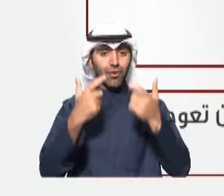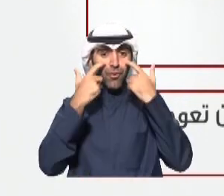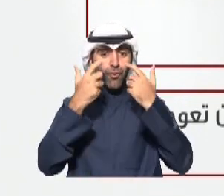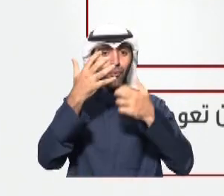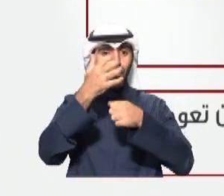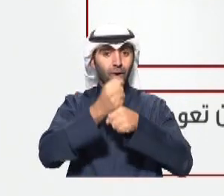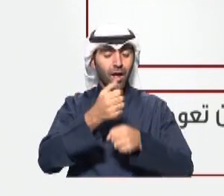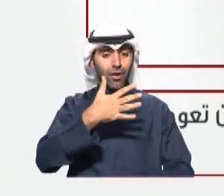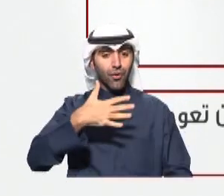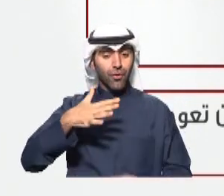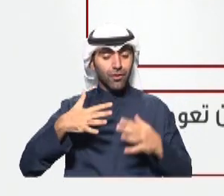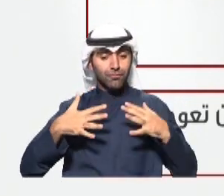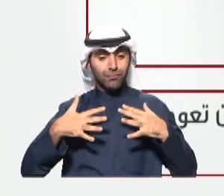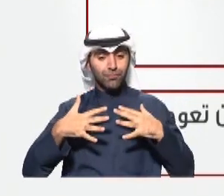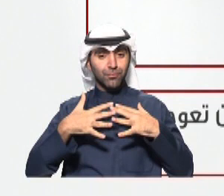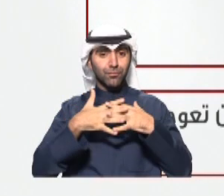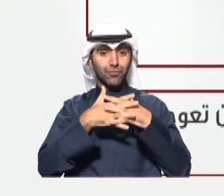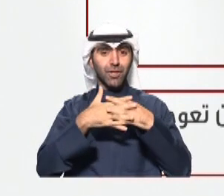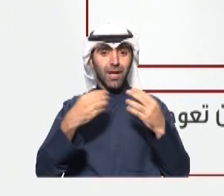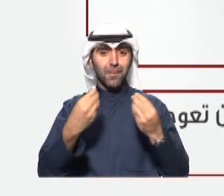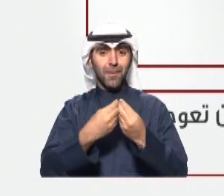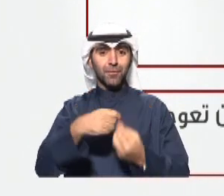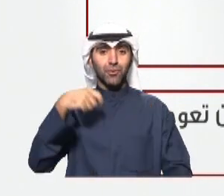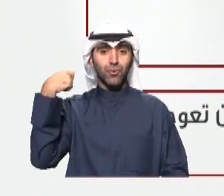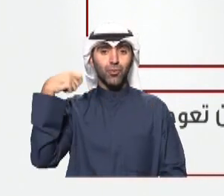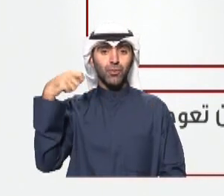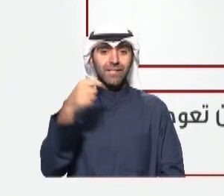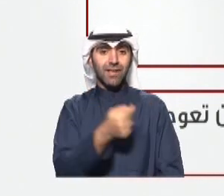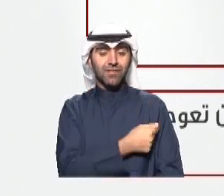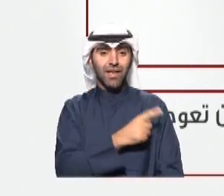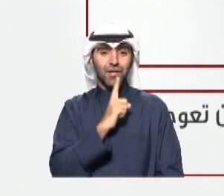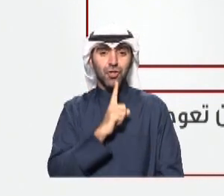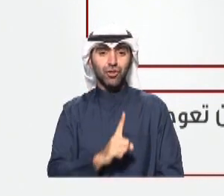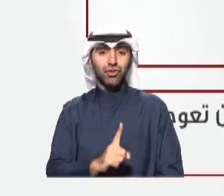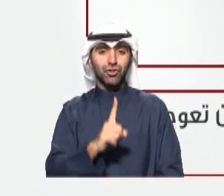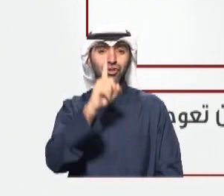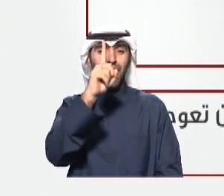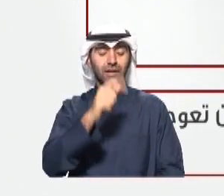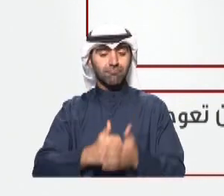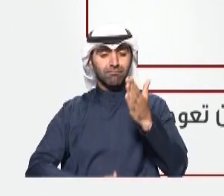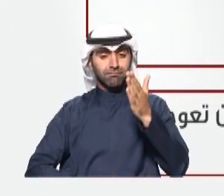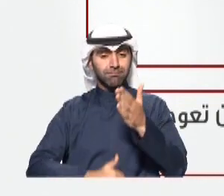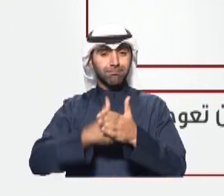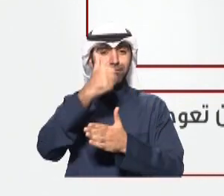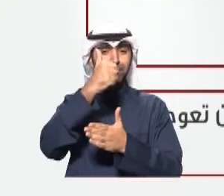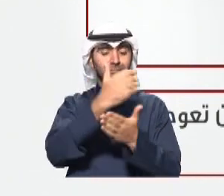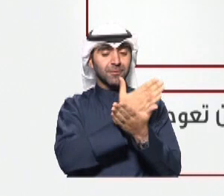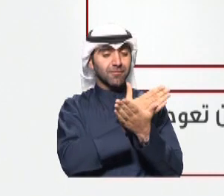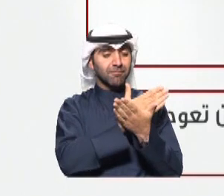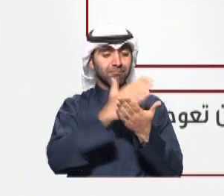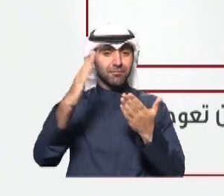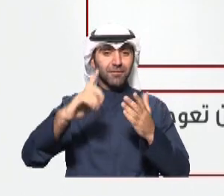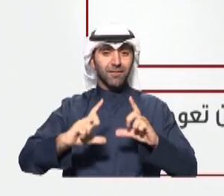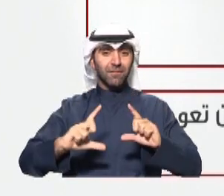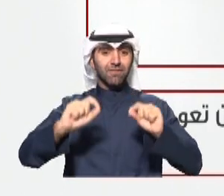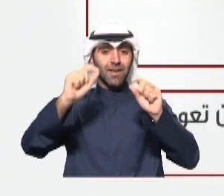المشتركة بإذن الله تعالى نستطيع أن نعكس هذه المعادلة وأن نجعل بإذن الله تعالى أعداد التعافي أكثر